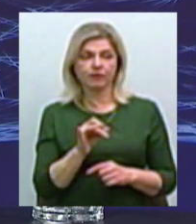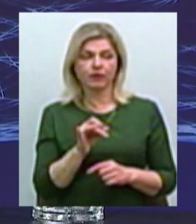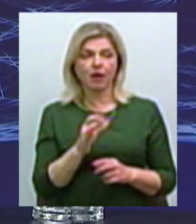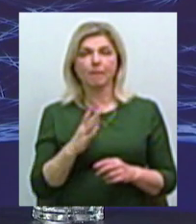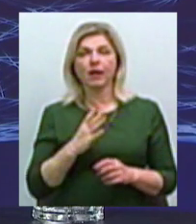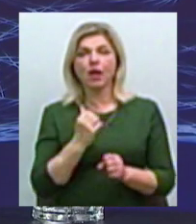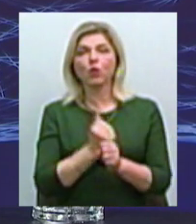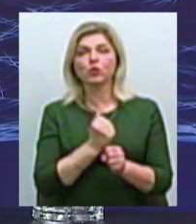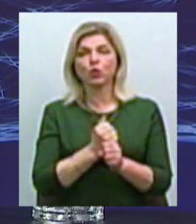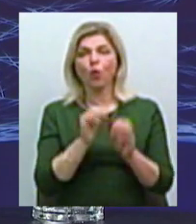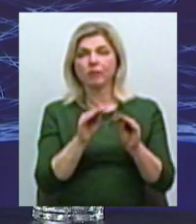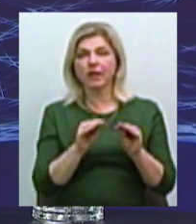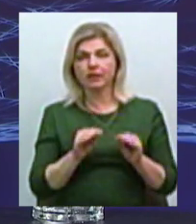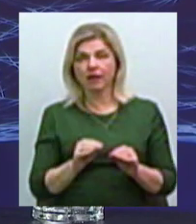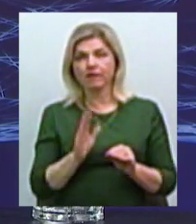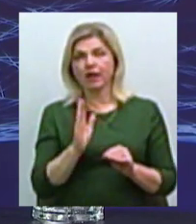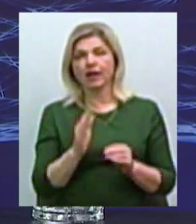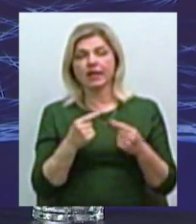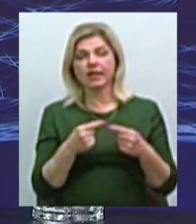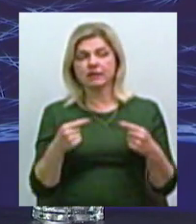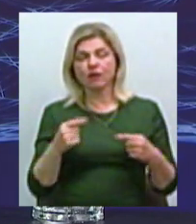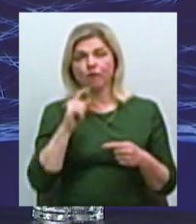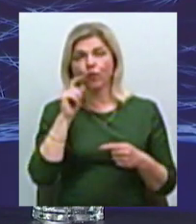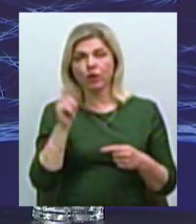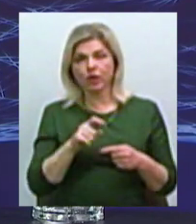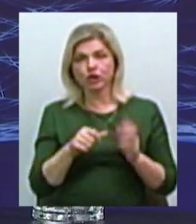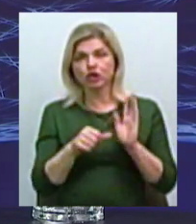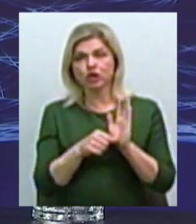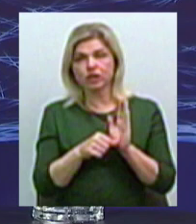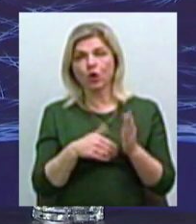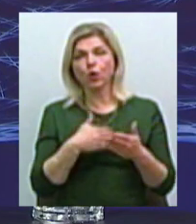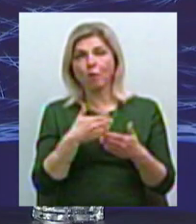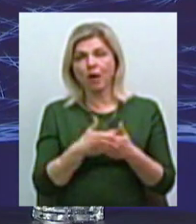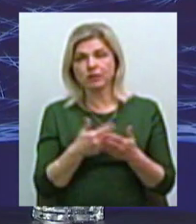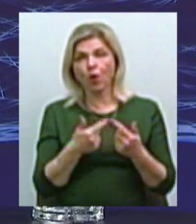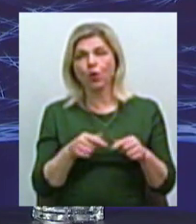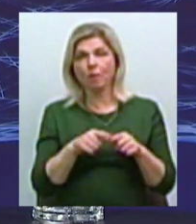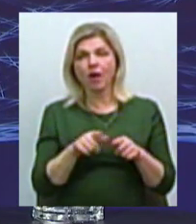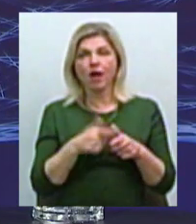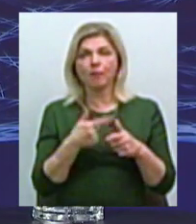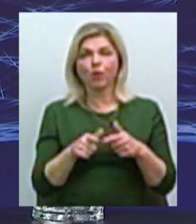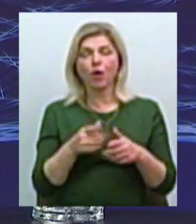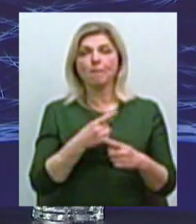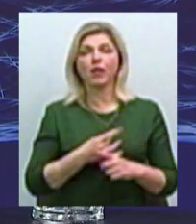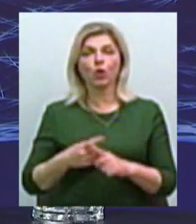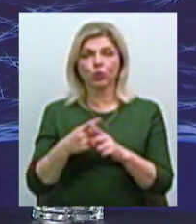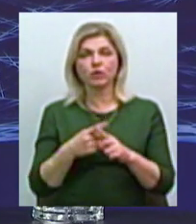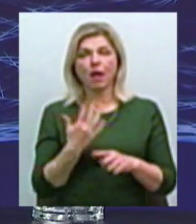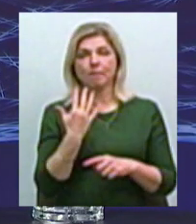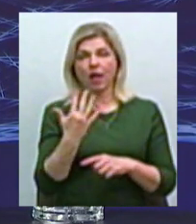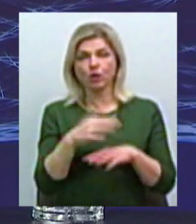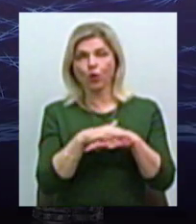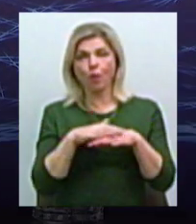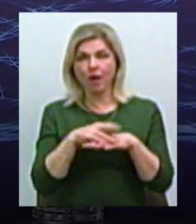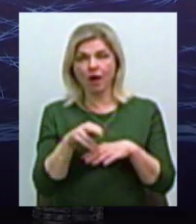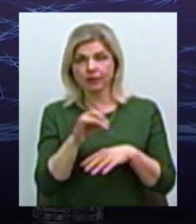були розроблені в різних, так сказати, у нас в Україні 6 громадських організацій або 6 громад. В Білорусі 5 громад, ну і